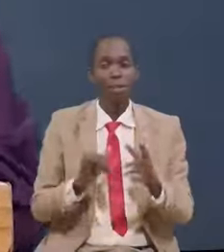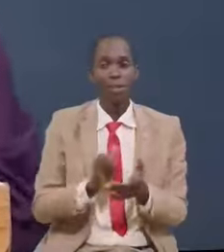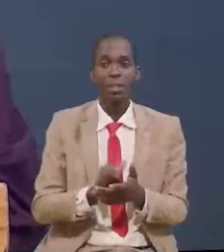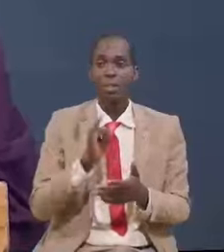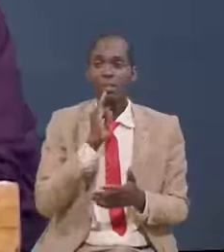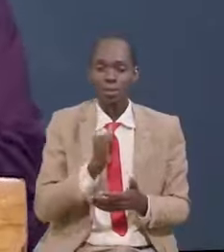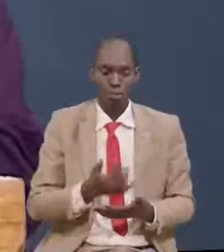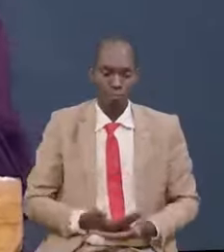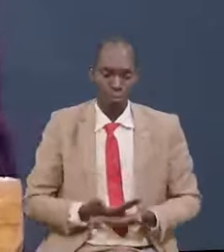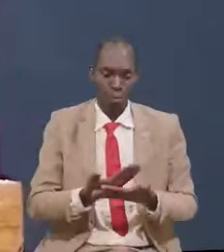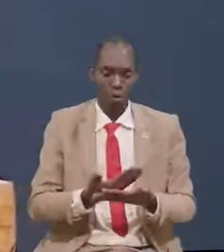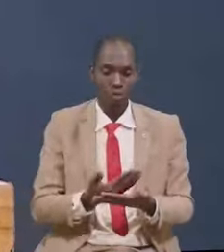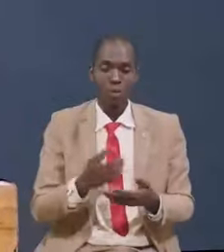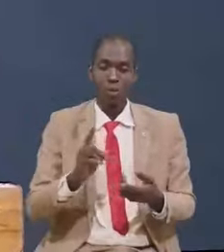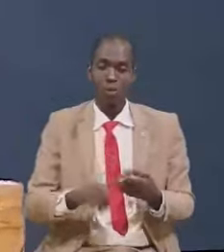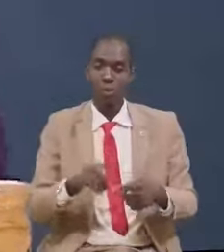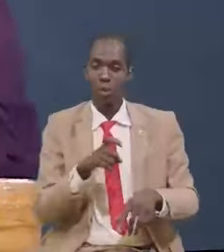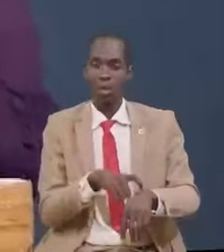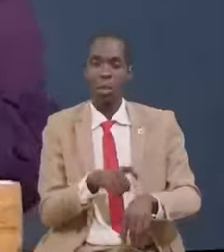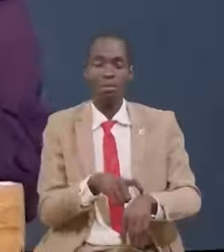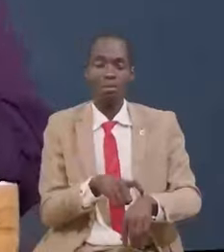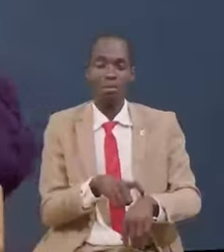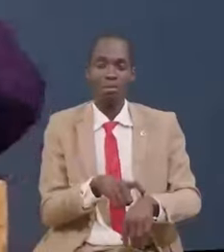Quiconque est né dans le temps.